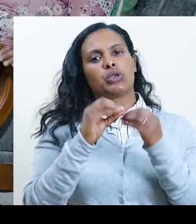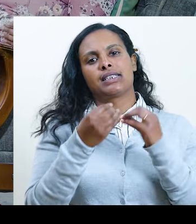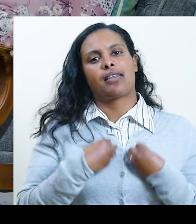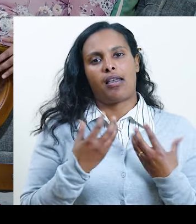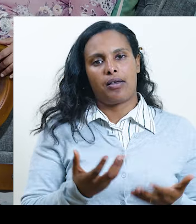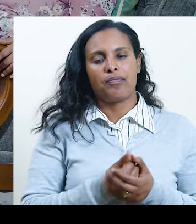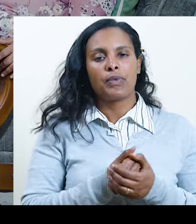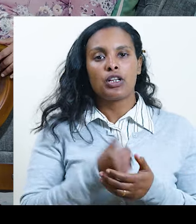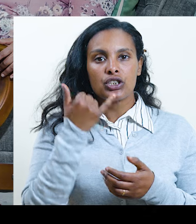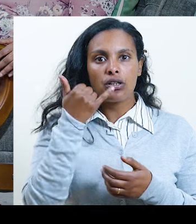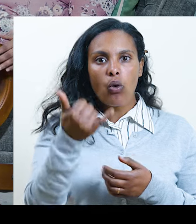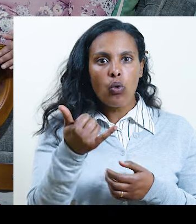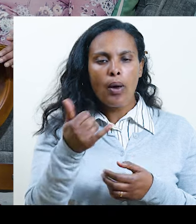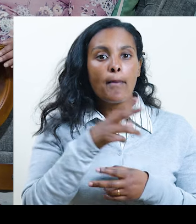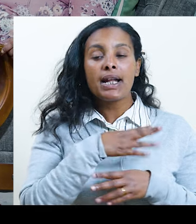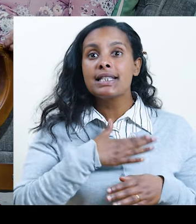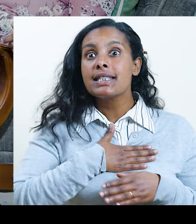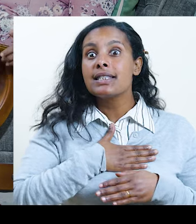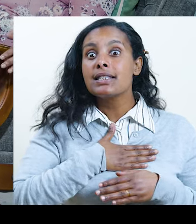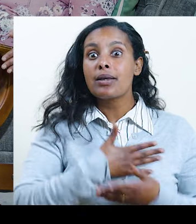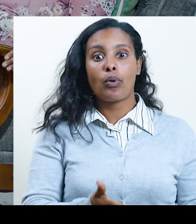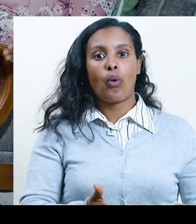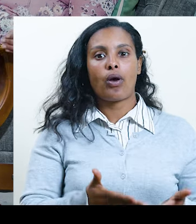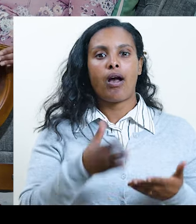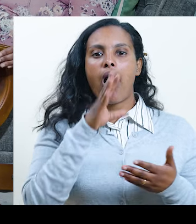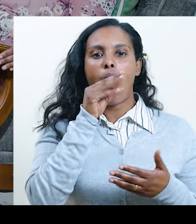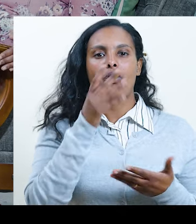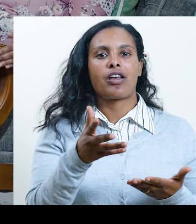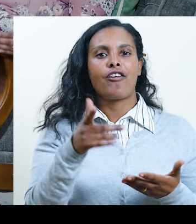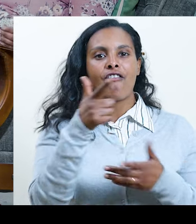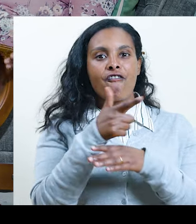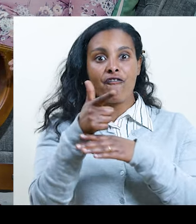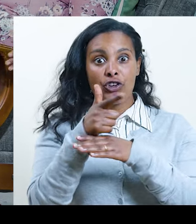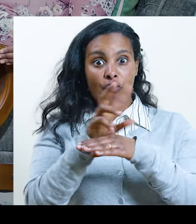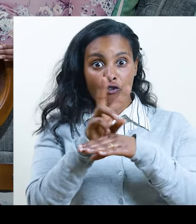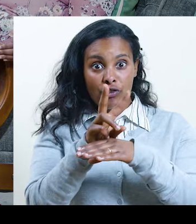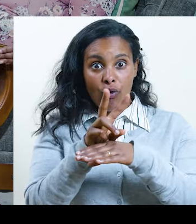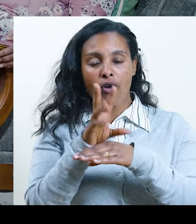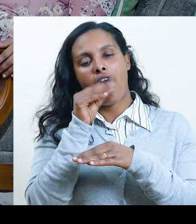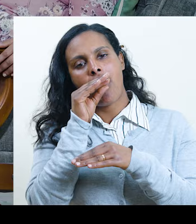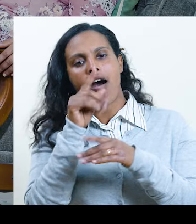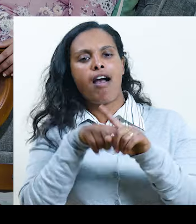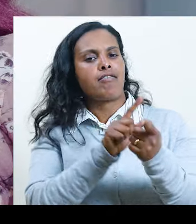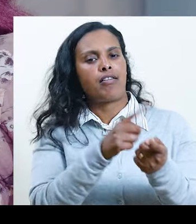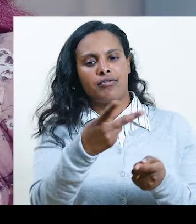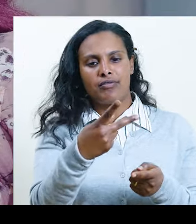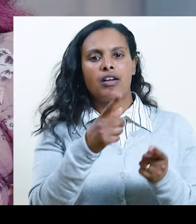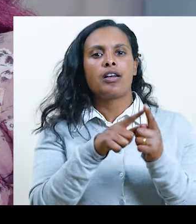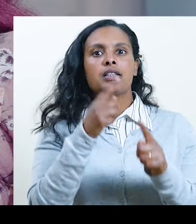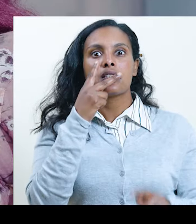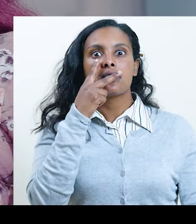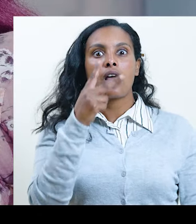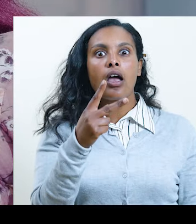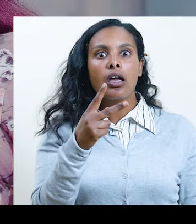ሰጠኝ። ስደውል እሱም በደስታ ግቢ ኢሞ ላይ ባክሽ ቪዲዮ ልደውልልሽና አገኛታለኝ